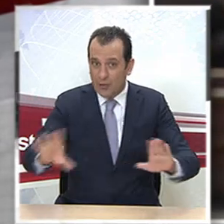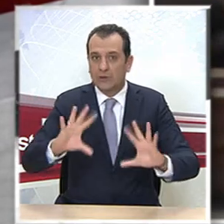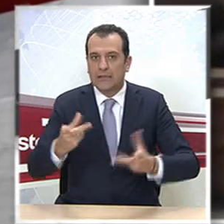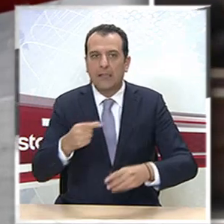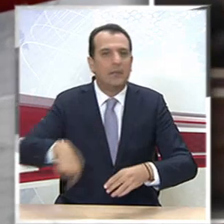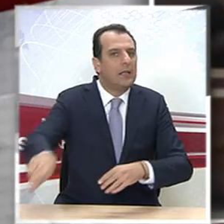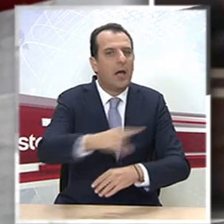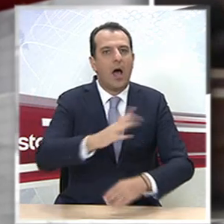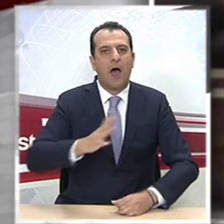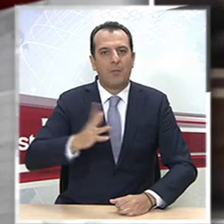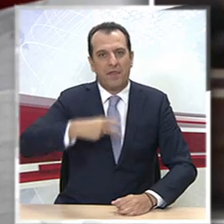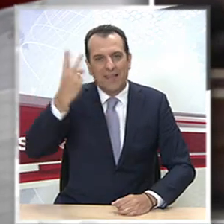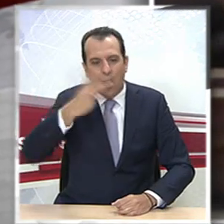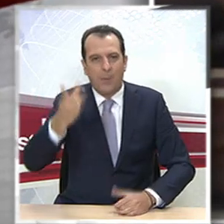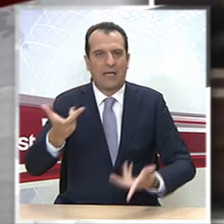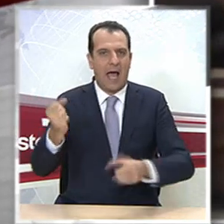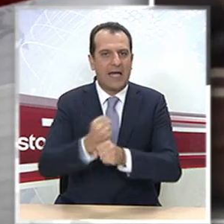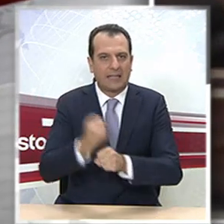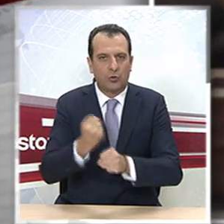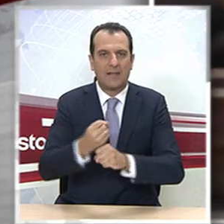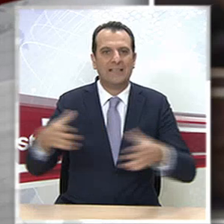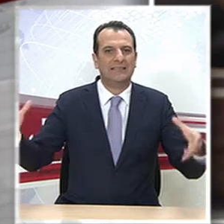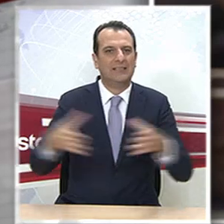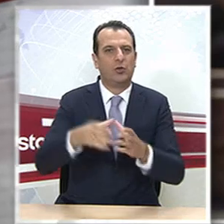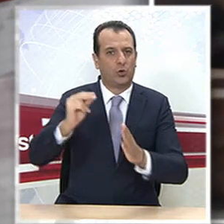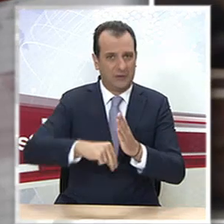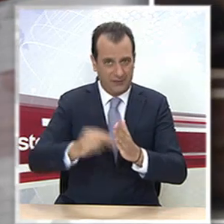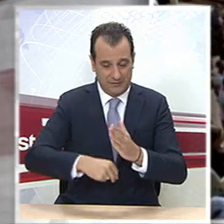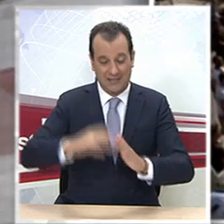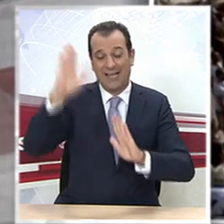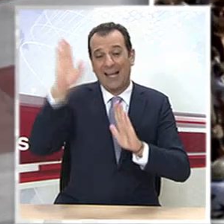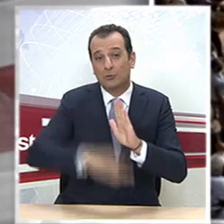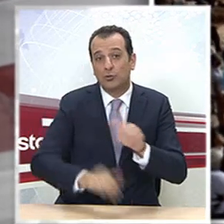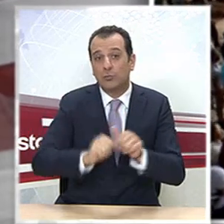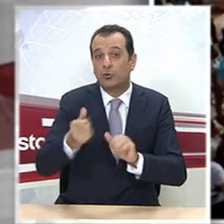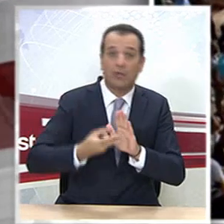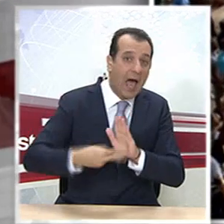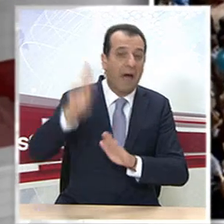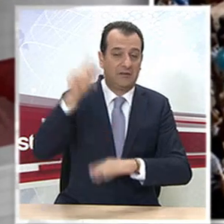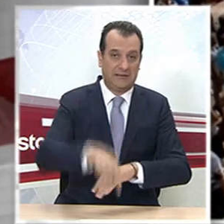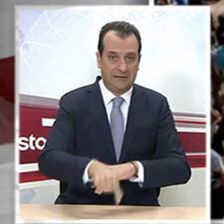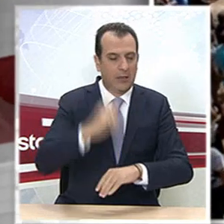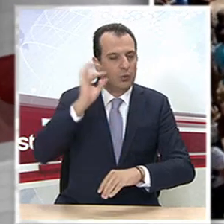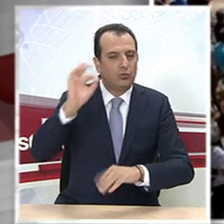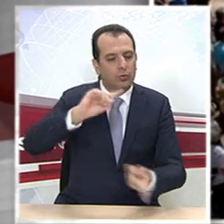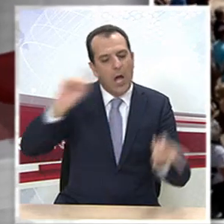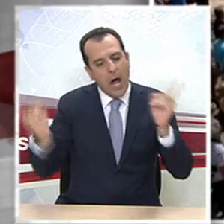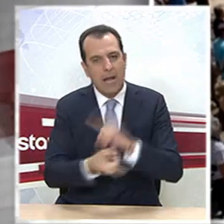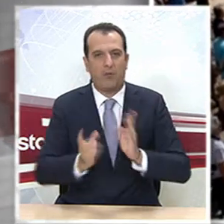δικαιωμάτων, επαναφορά των συλλογικών συμβάσεων και αύξηση του κατώτατου μισθού. Σημαίνει πορεία